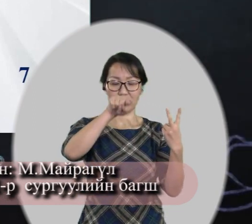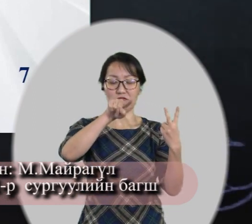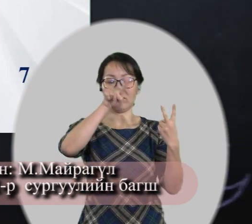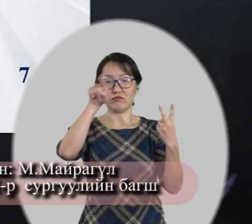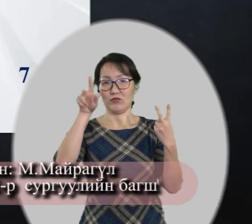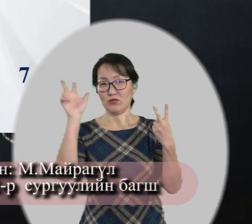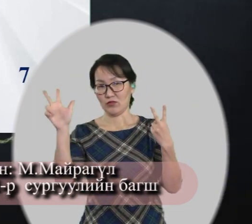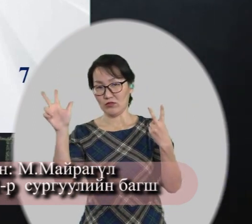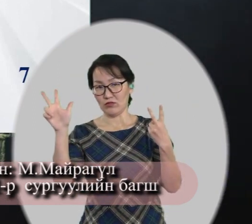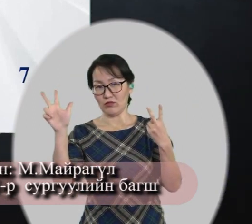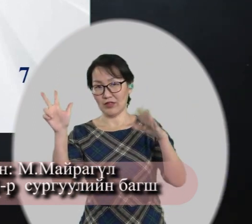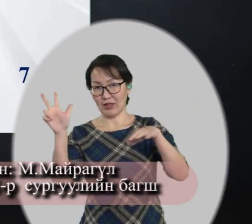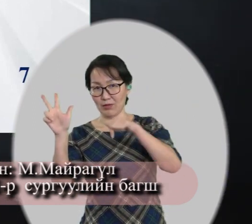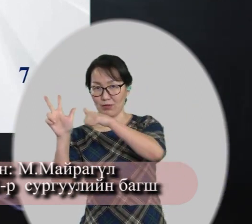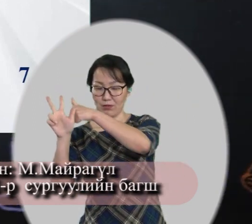ойланыңдар.